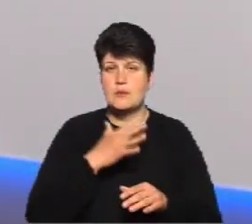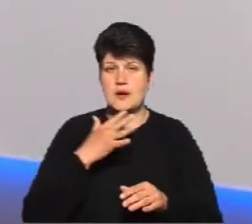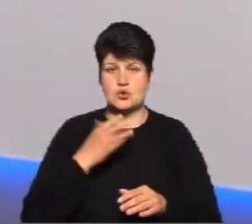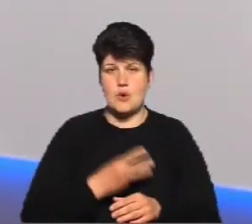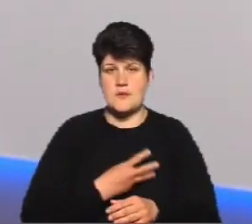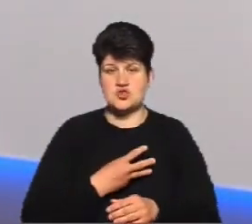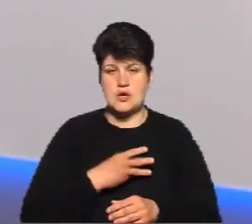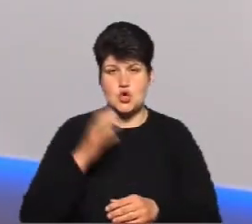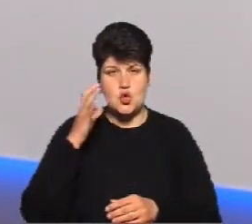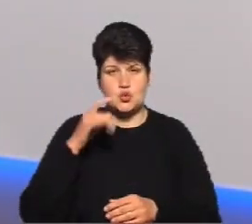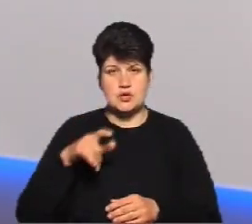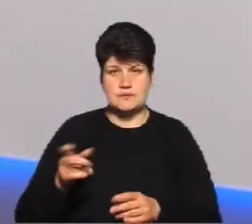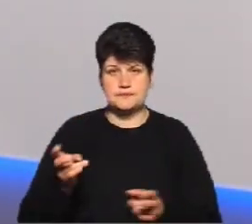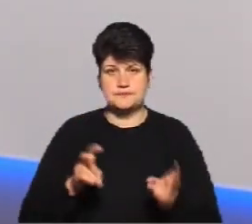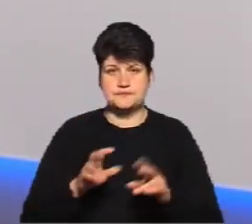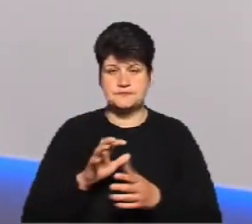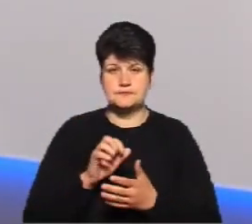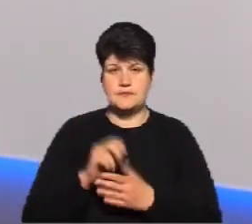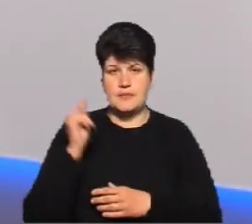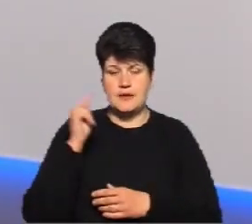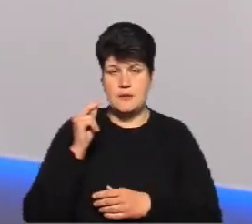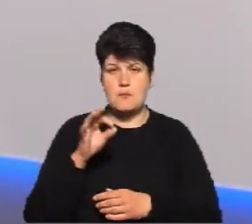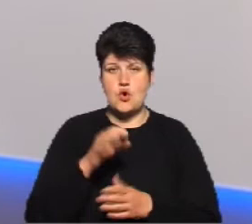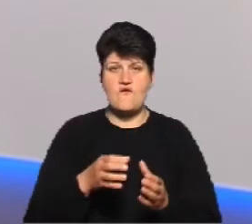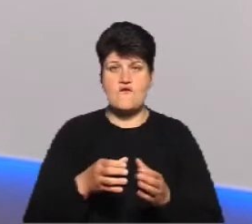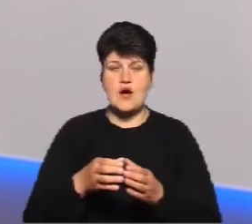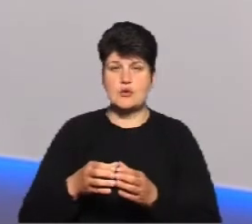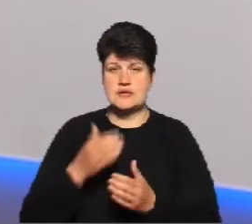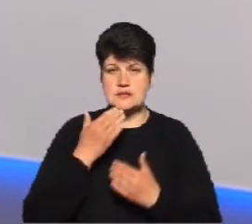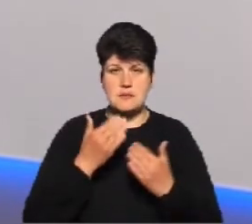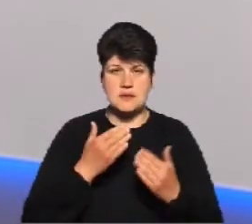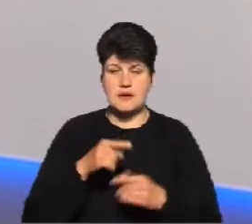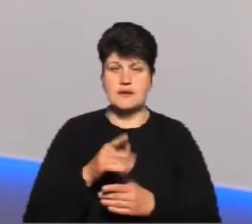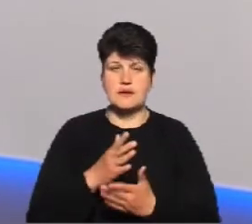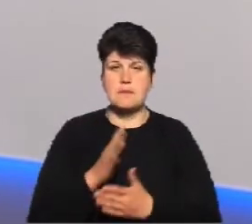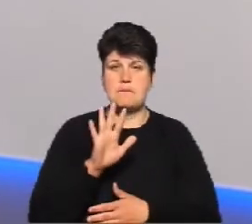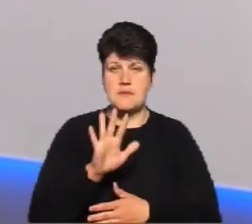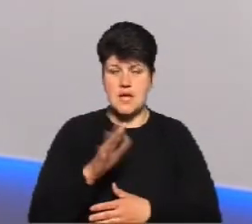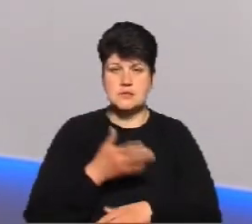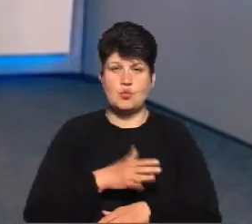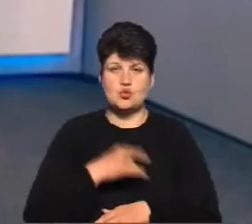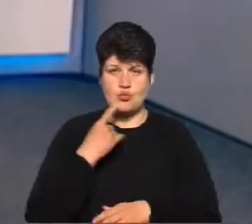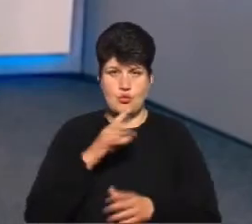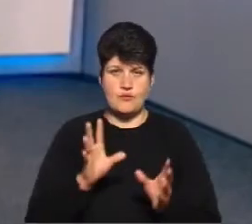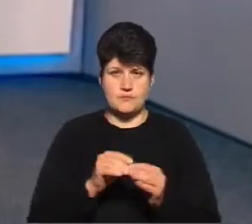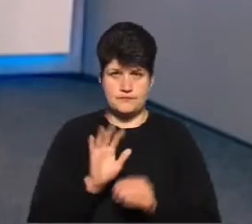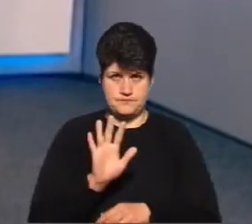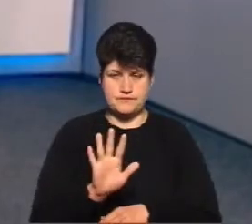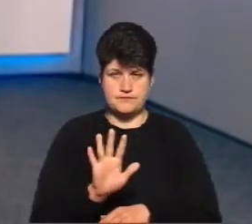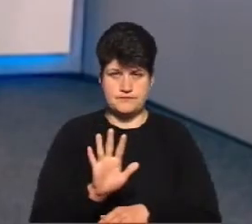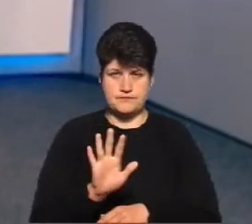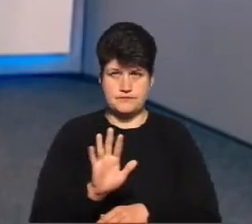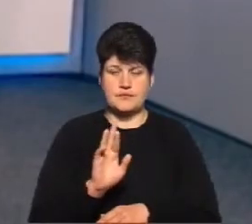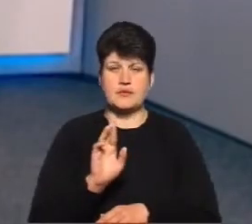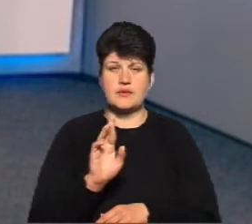слухачів відвідувати заняття. Про факультети запитаю, їх 5 є тепер, так? З польською мовою 5. Так. Як визначаєте,